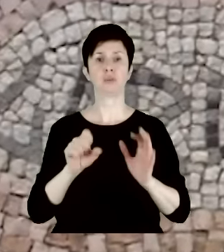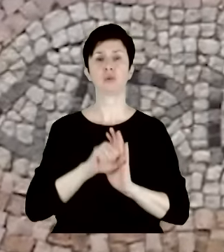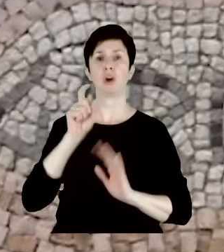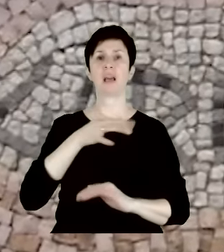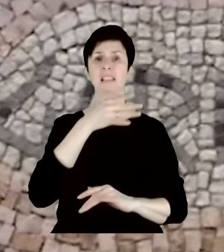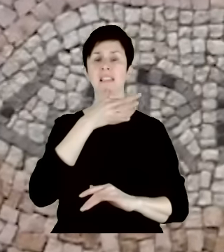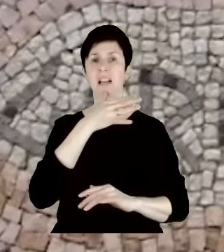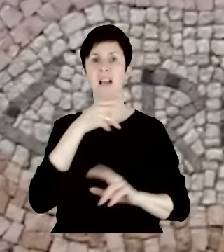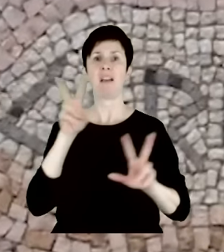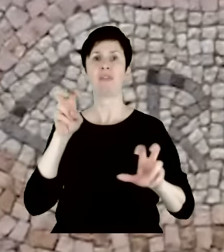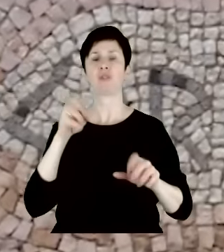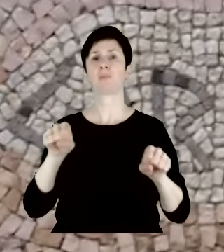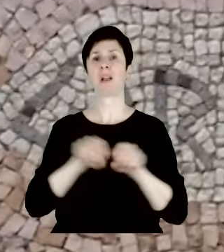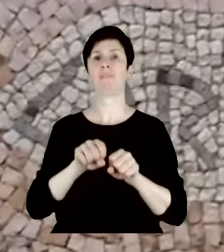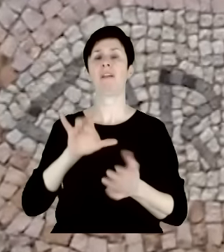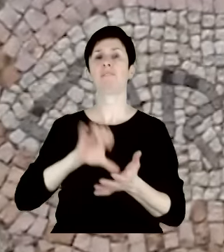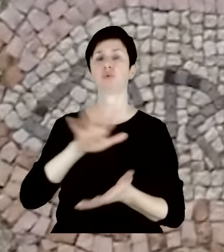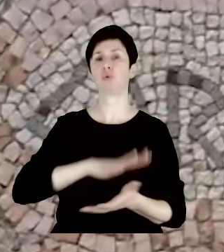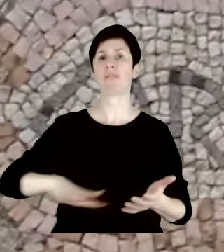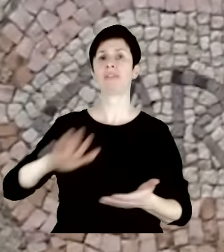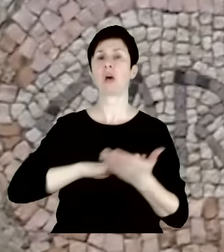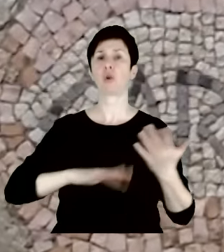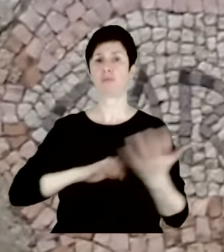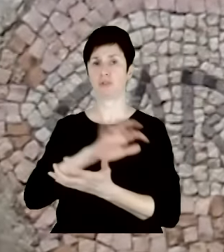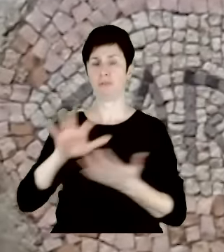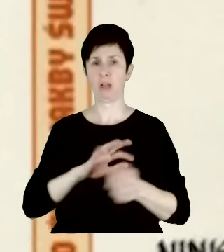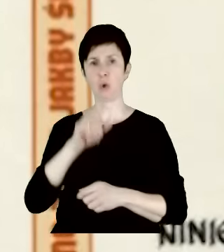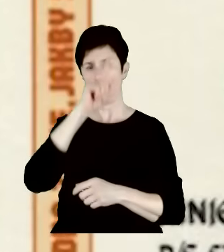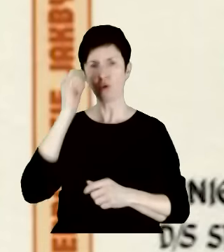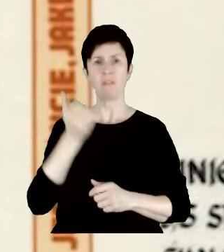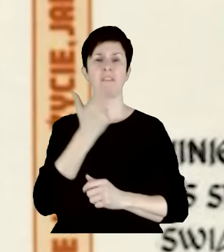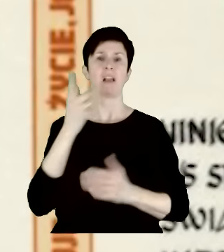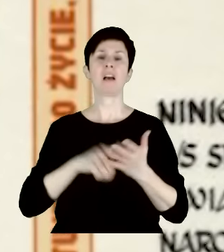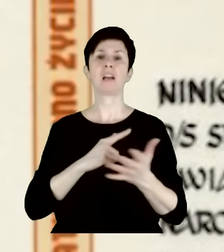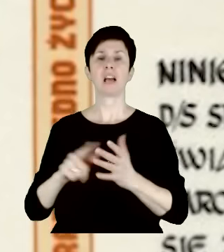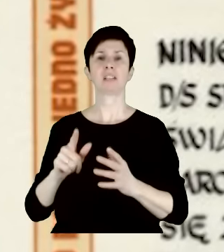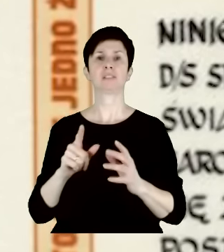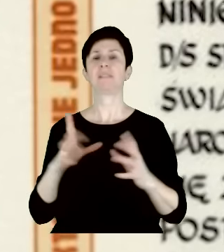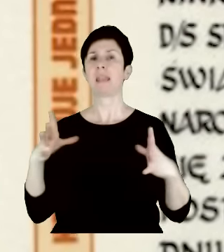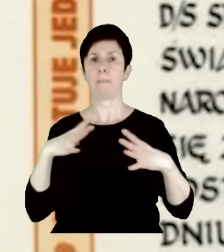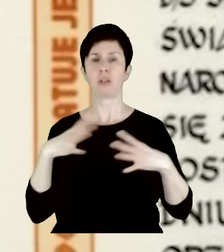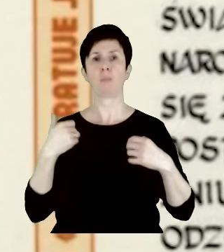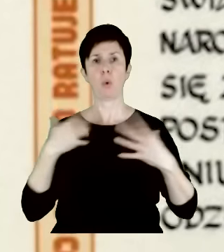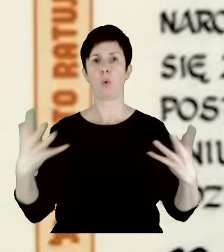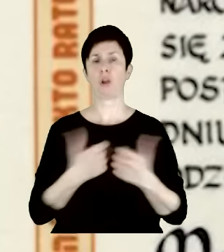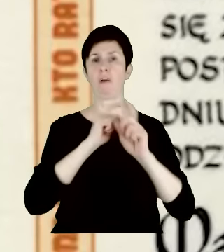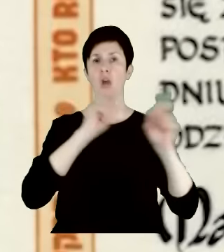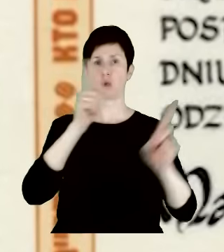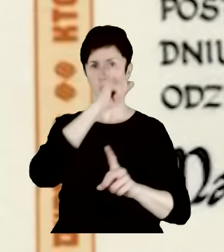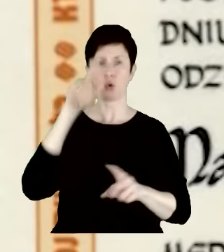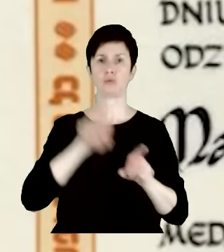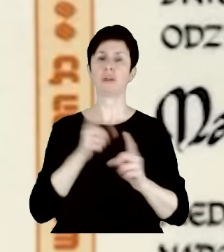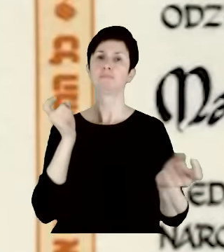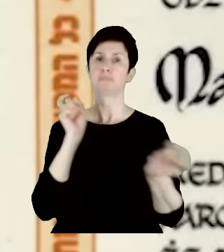tytułu Sprawiedliwych wśród narodów świata. Ludzi, którzy nieraz z narażeniem życia ratowali życie innych i przeciwstawiali